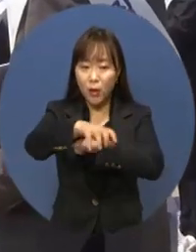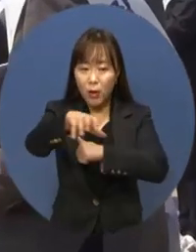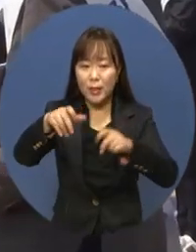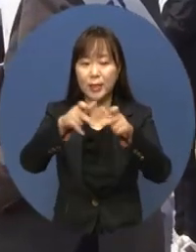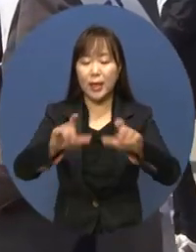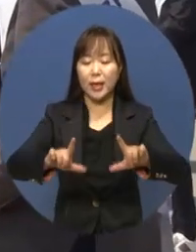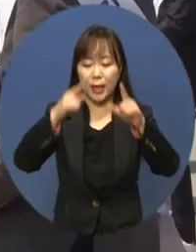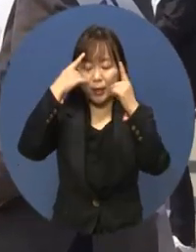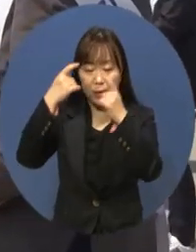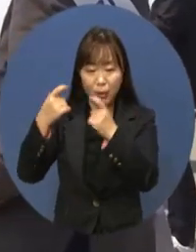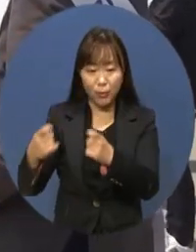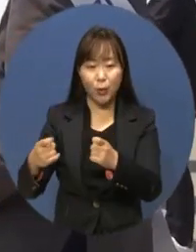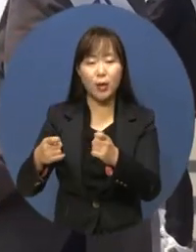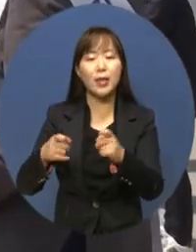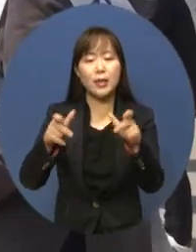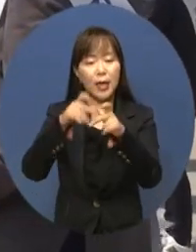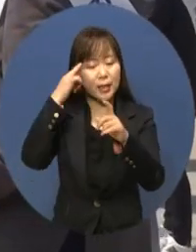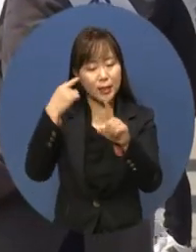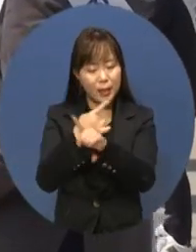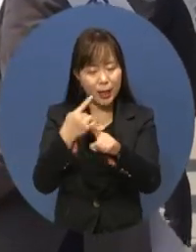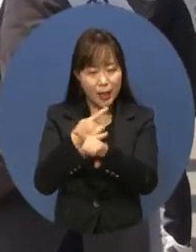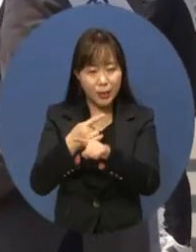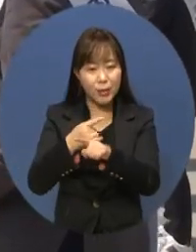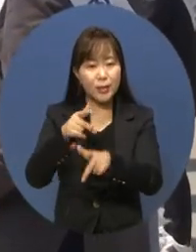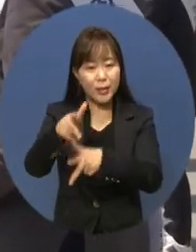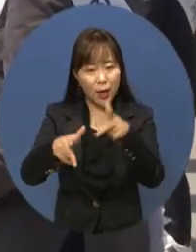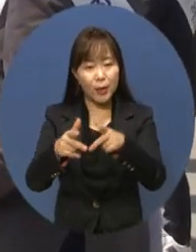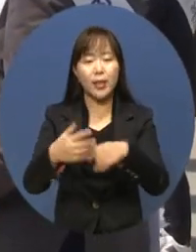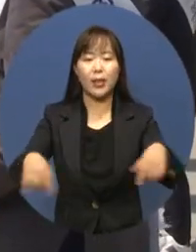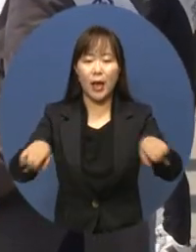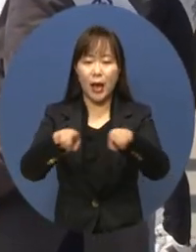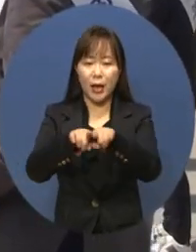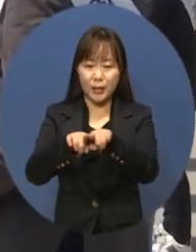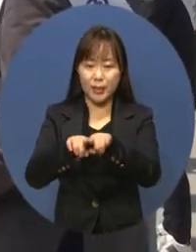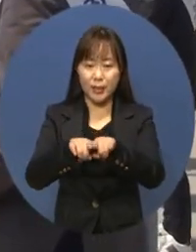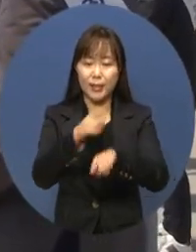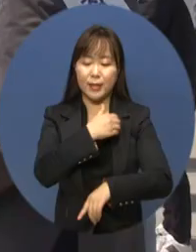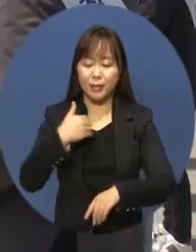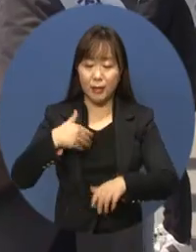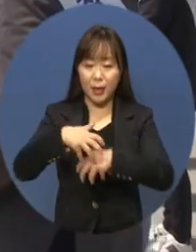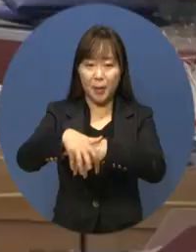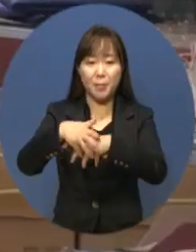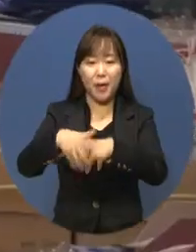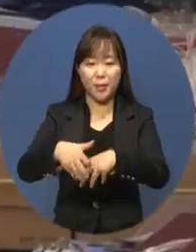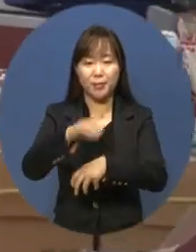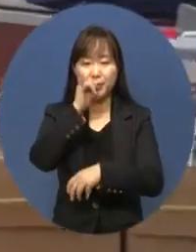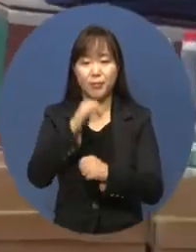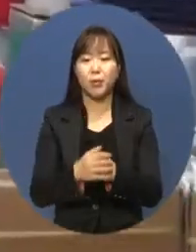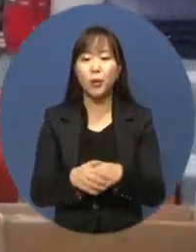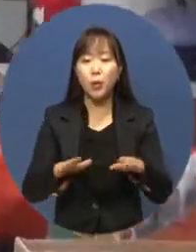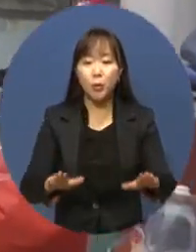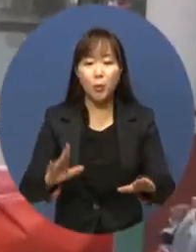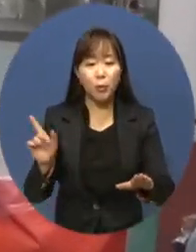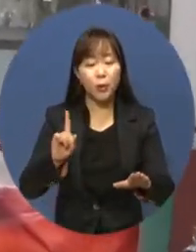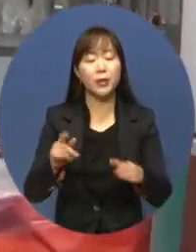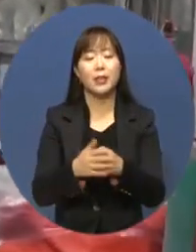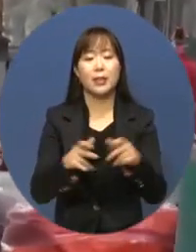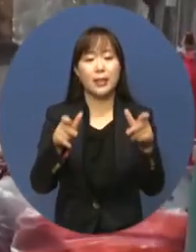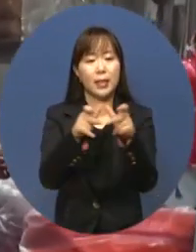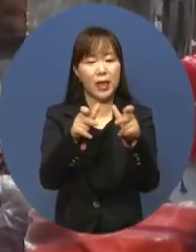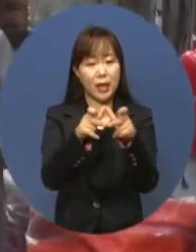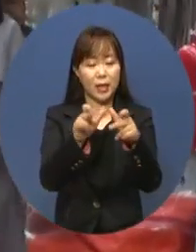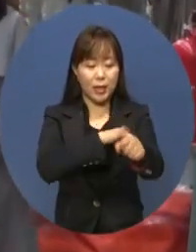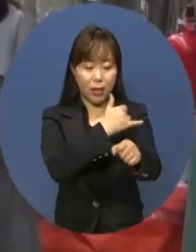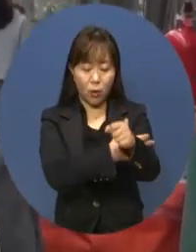날을 기념하여 장애인 인식 개선 사업 다같이 든든 캠페인을 실시했습니다. 이번 캠페인은